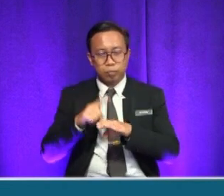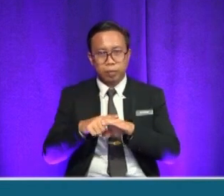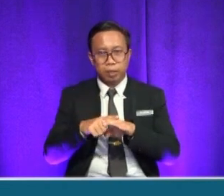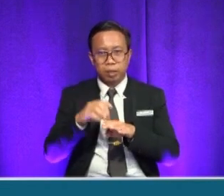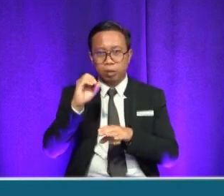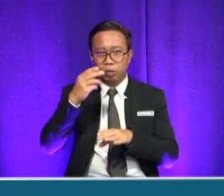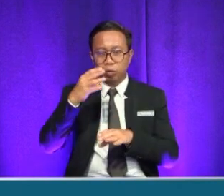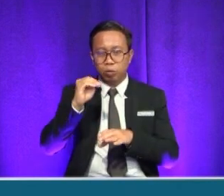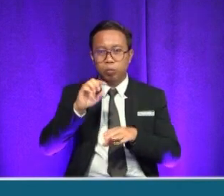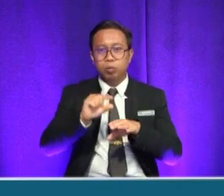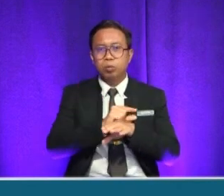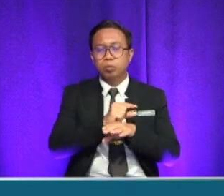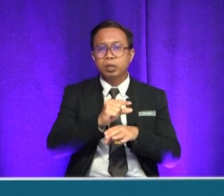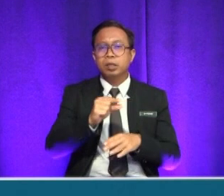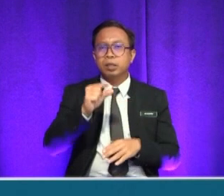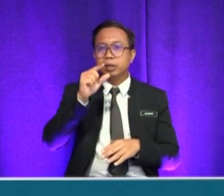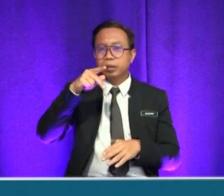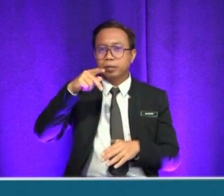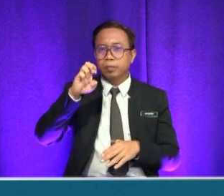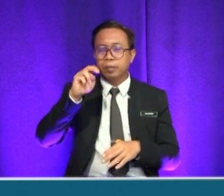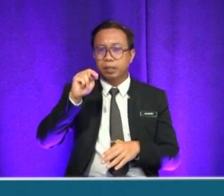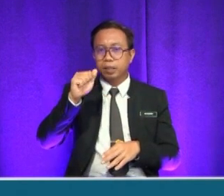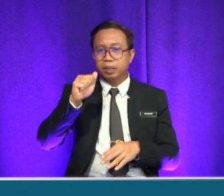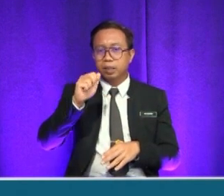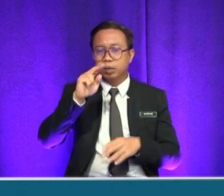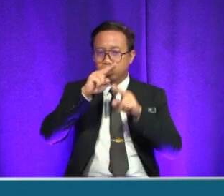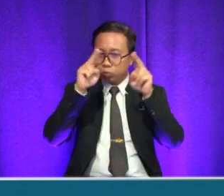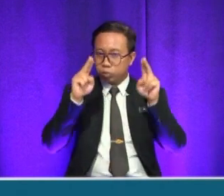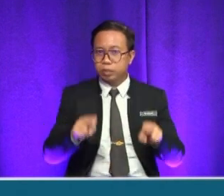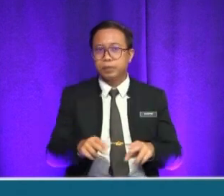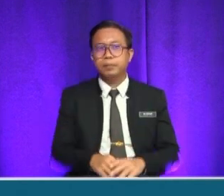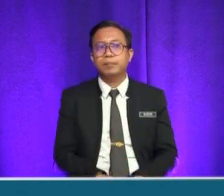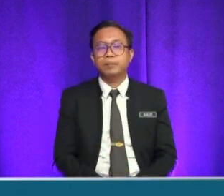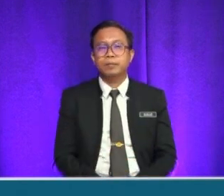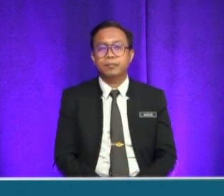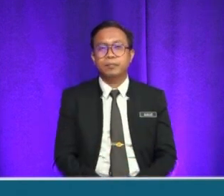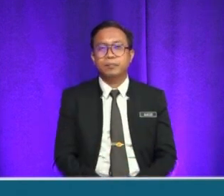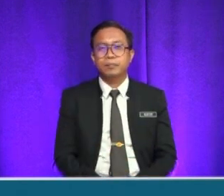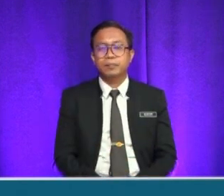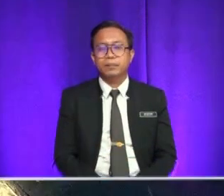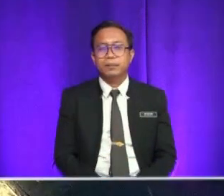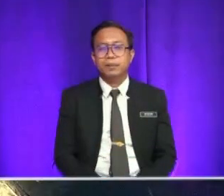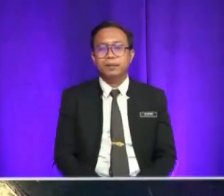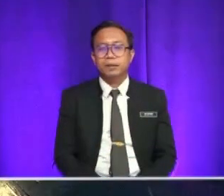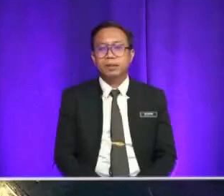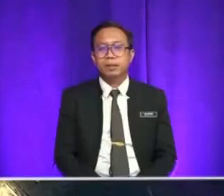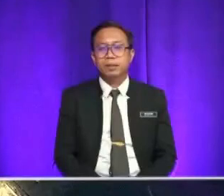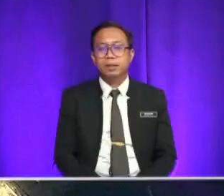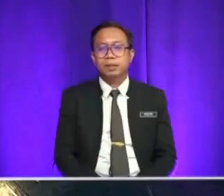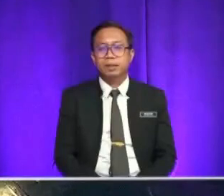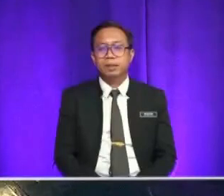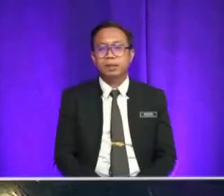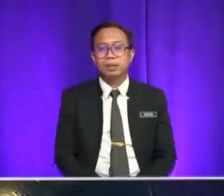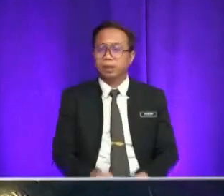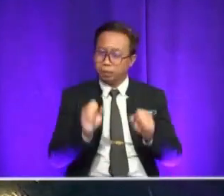ohm menggunakan pena ujian. Berdosa ke tidak? Hui. Takut je nak jawab soalan tu cikgu. Dosa ke tak? Maksud